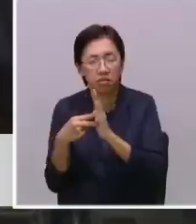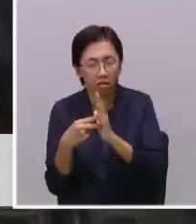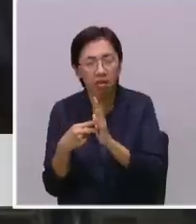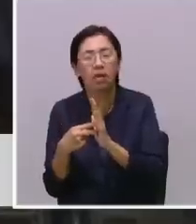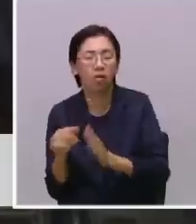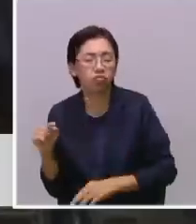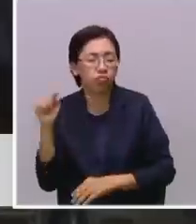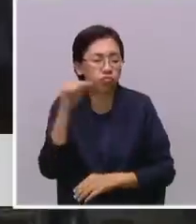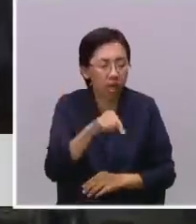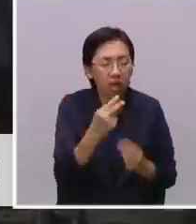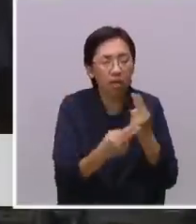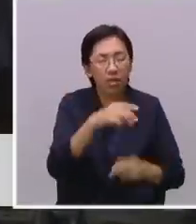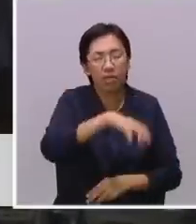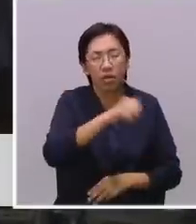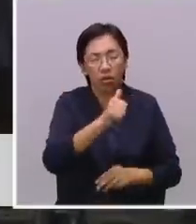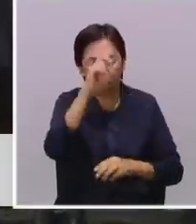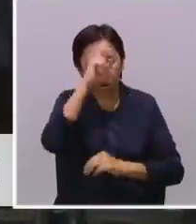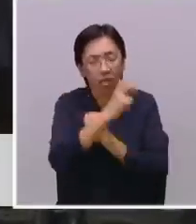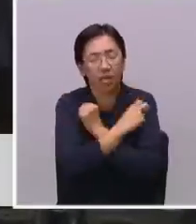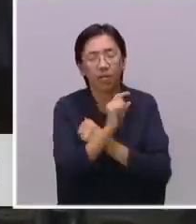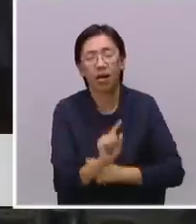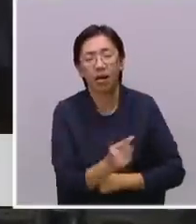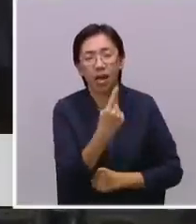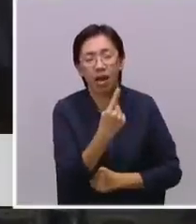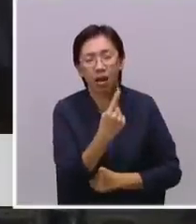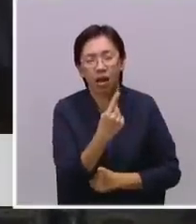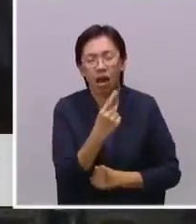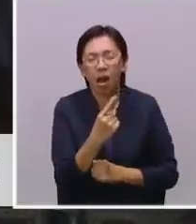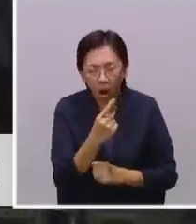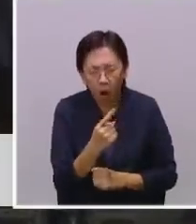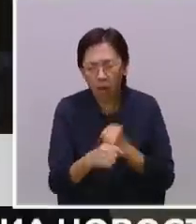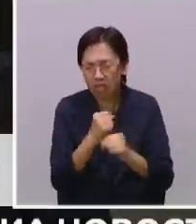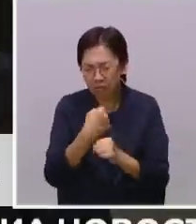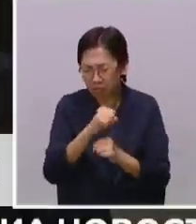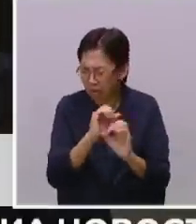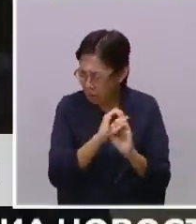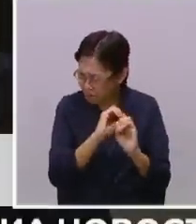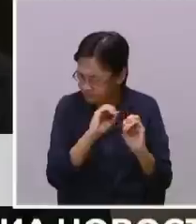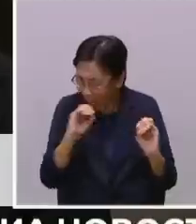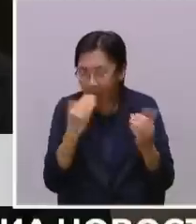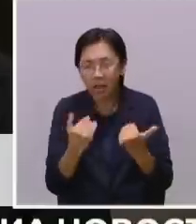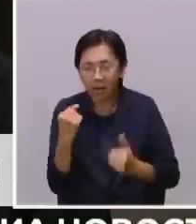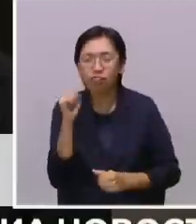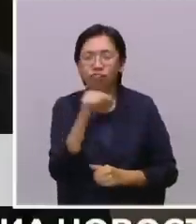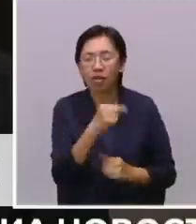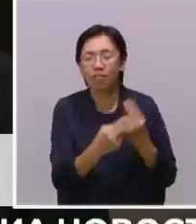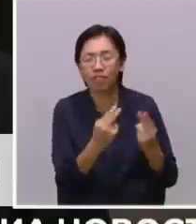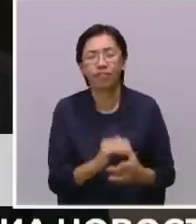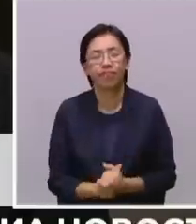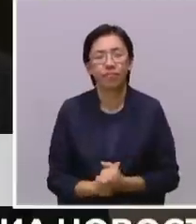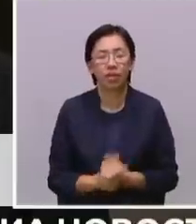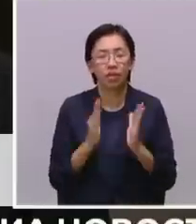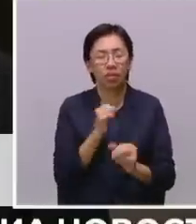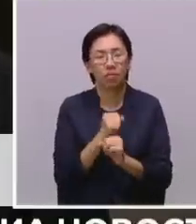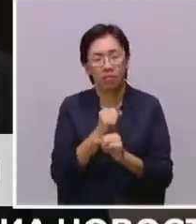ไคโรเมืองหลวงของอียิปต์อย่างเป็นทางการครั้งแรกในรอบมากกว่า 1ทศวรรษด้วยนะคะเจ้าหน้าที่อิปก็บอกค่ะว่าการ